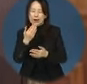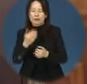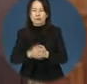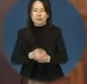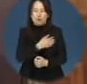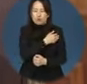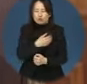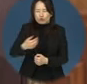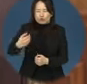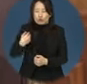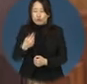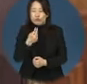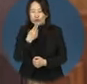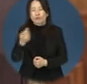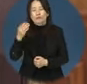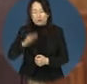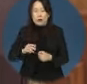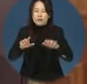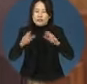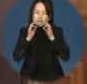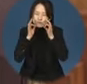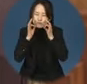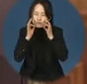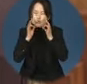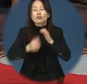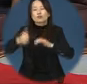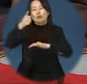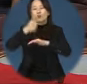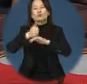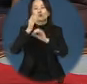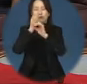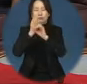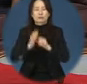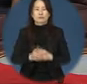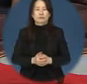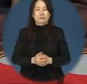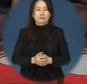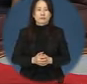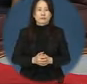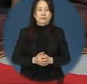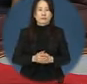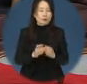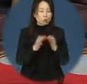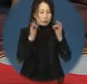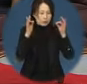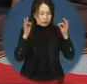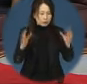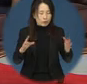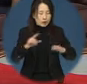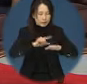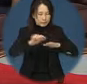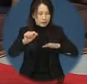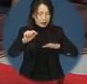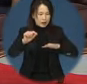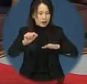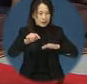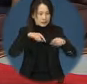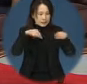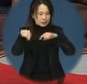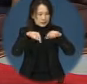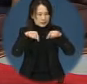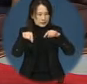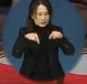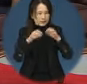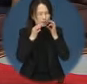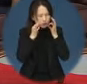어려운 해서 상당한 성과는 가졌다 라고 말씀을 드릴 수가 있습니다 뭐 그렇게 오랫동안 우리가 지방자치를 해왔고 이런저런 노력을 해